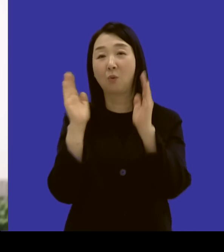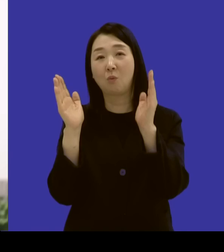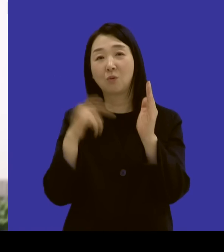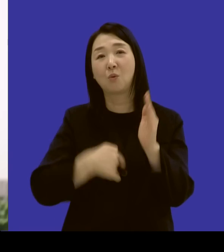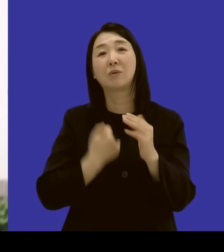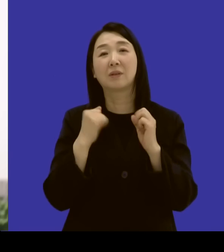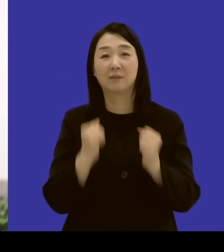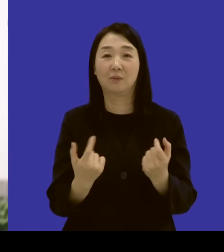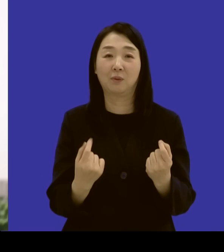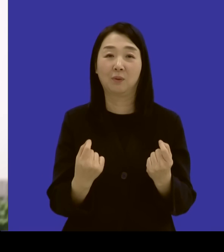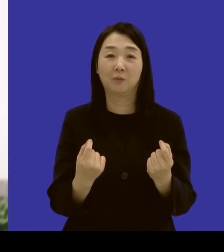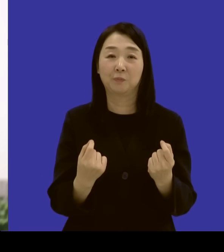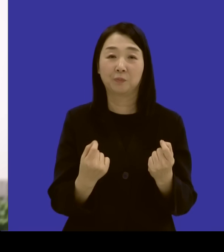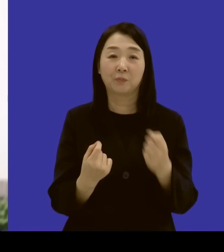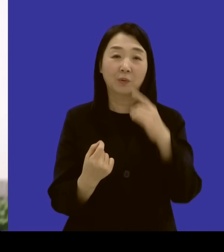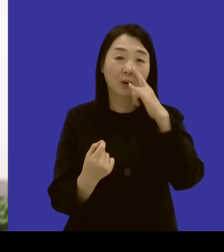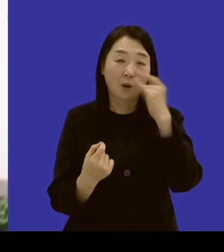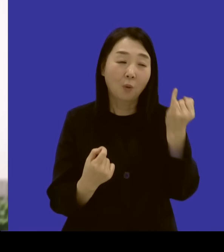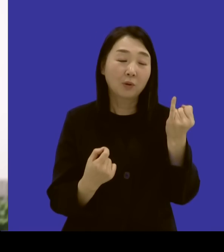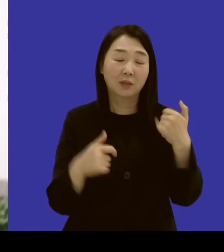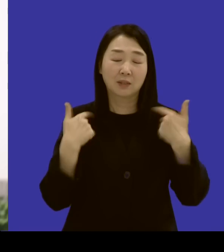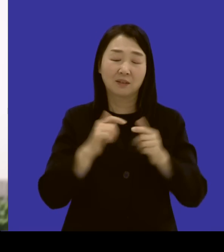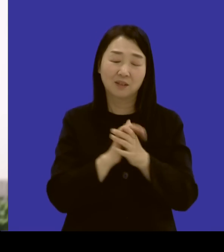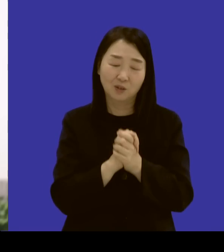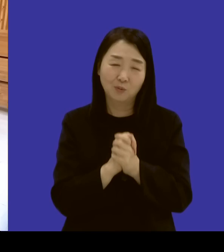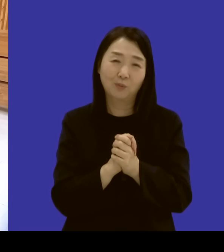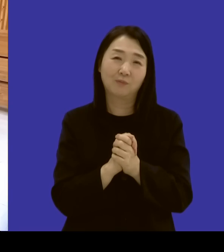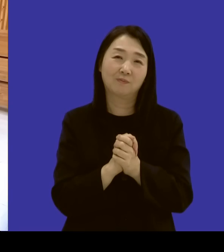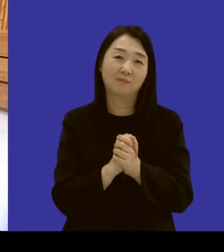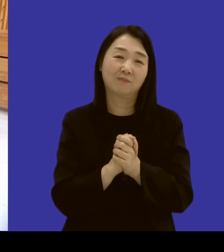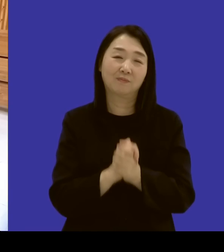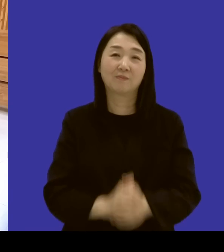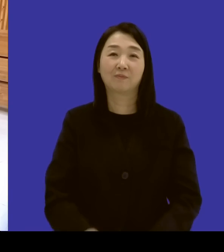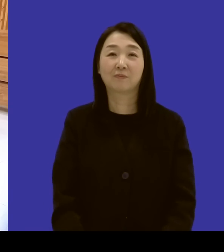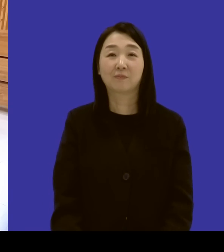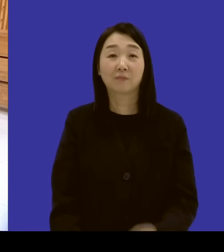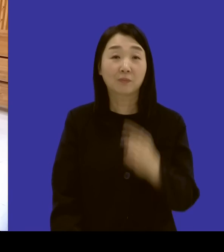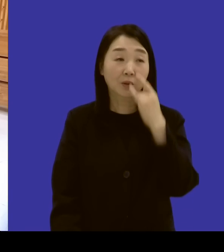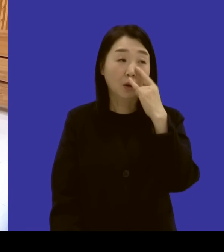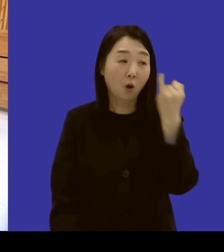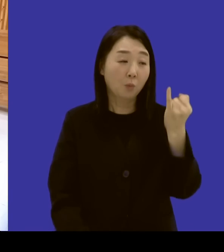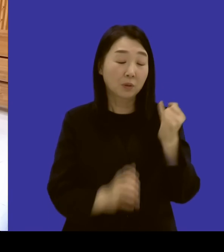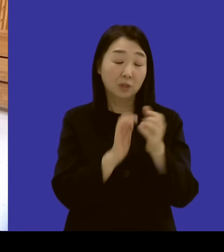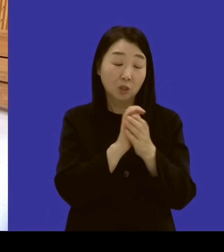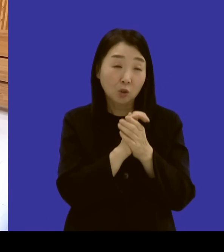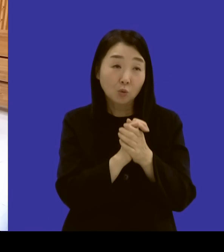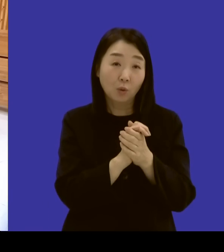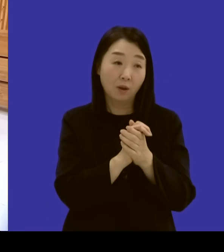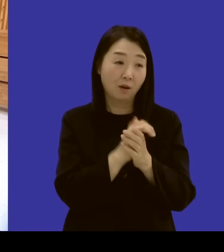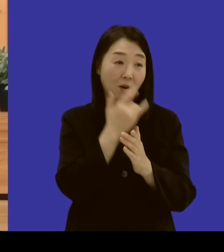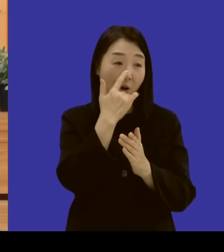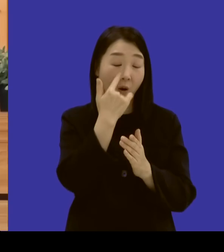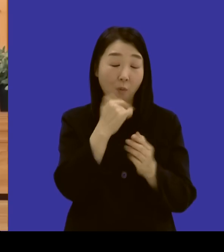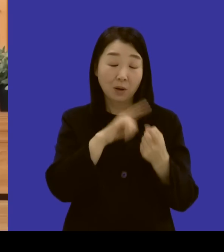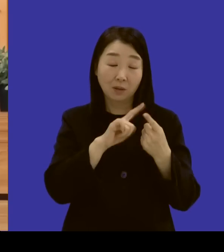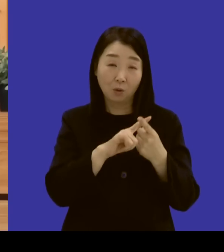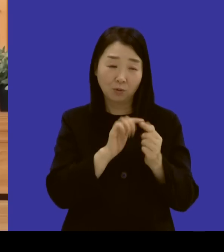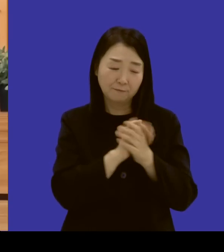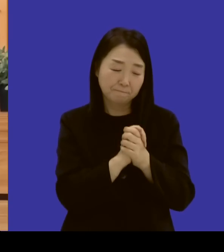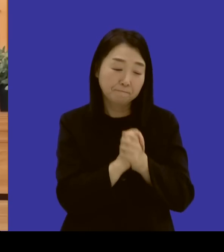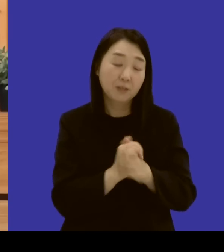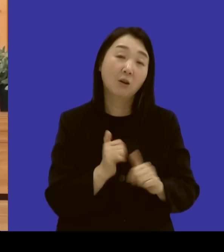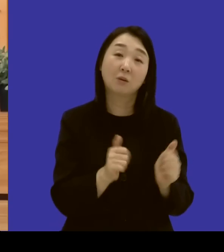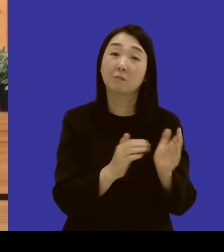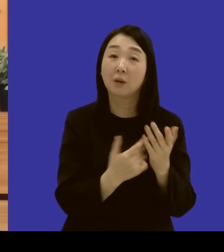혼자 있었고 그거를 어머니께서는 기도를 다 그럼 이제 어머님도 이렇게 기도의 어머니로 매일 기도를 하셨지만 보니까